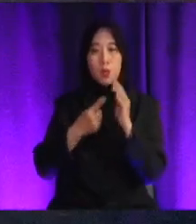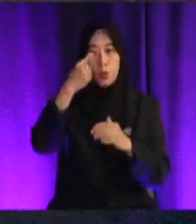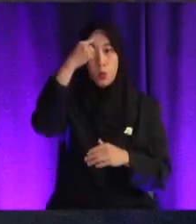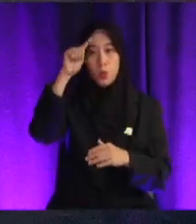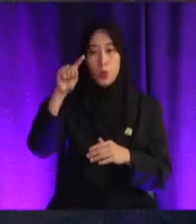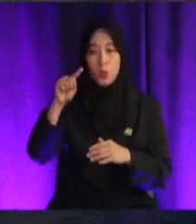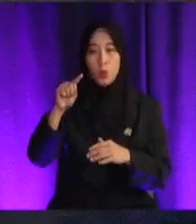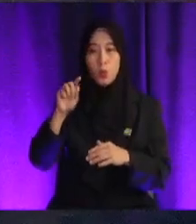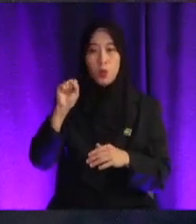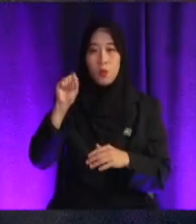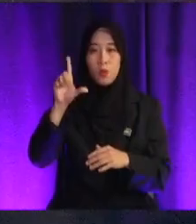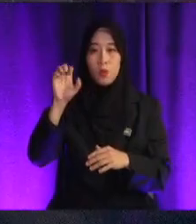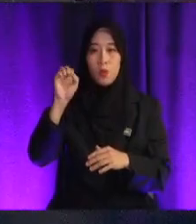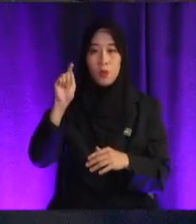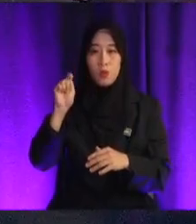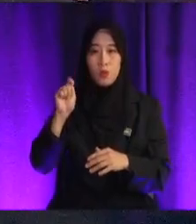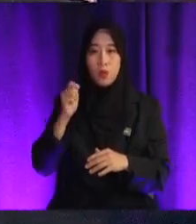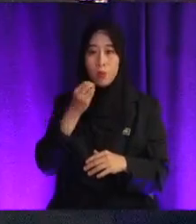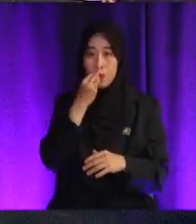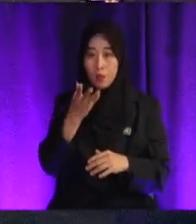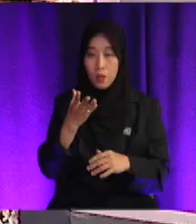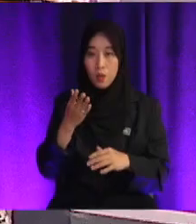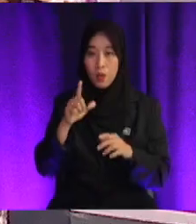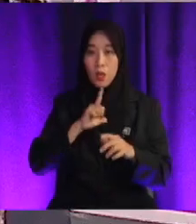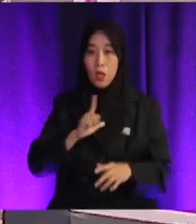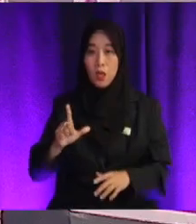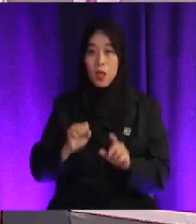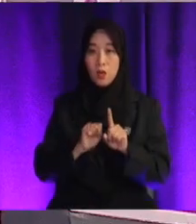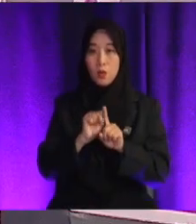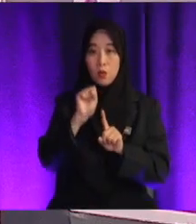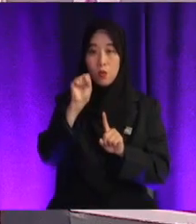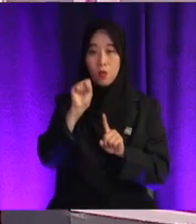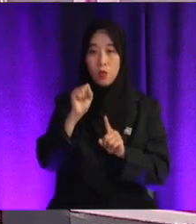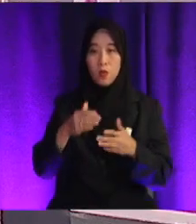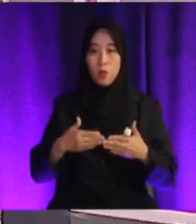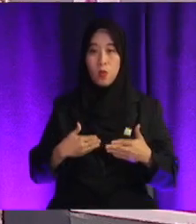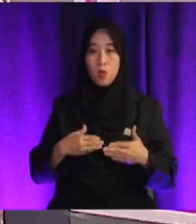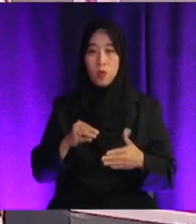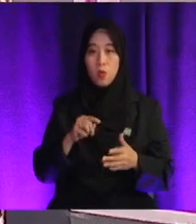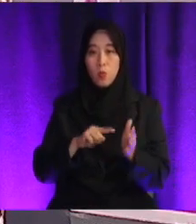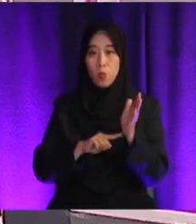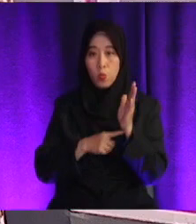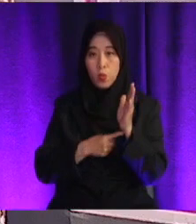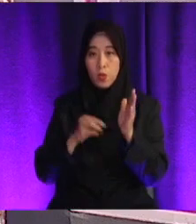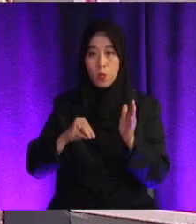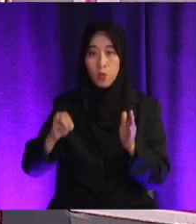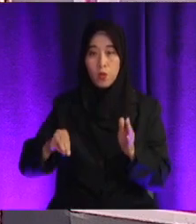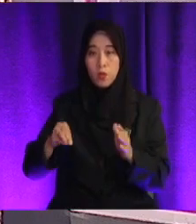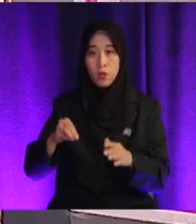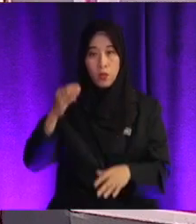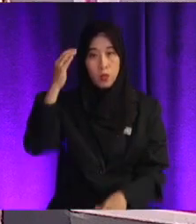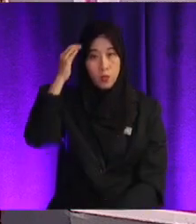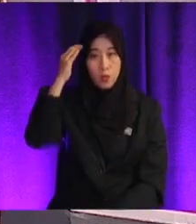ni saya akan terangkan tentang laras suhu. Okey. Okey, sebelum kita mula, murid perlu tahu macam mana rupa laras